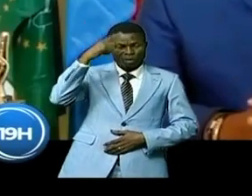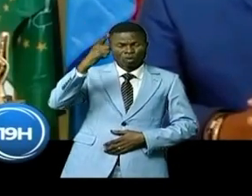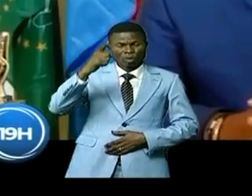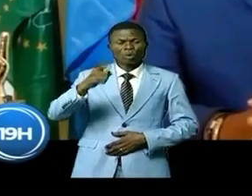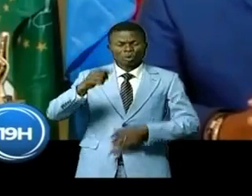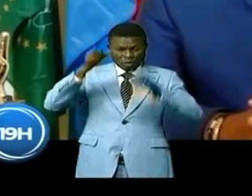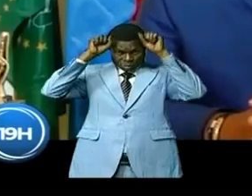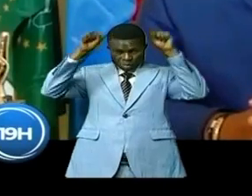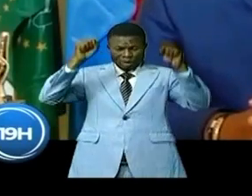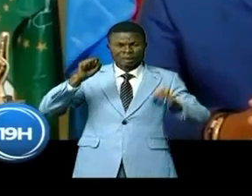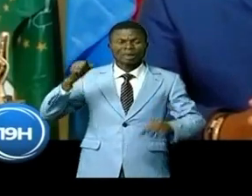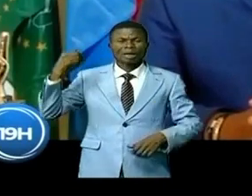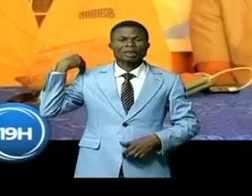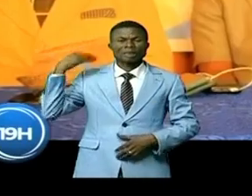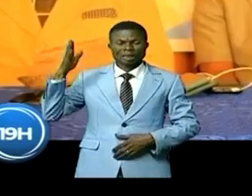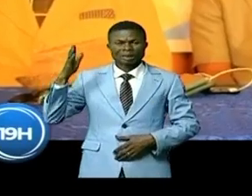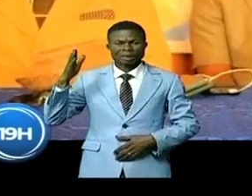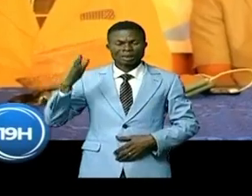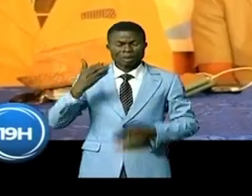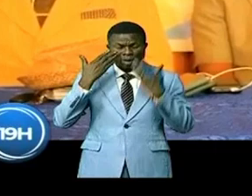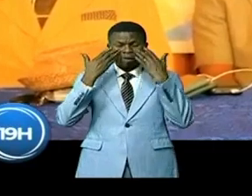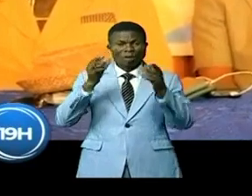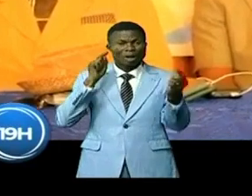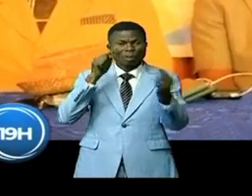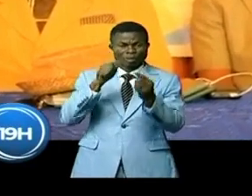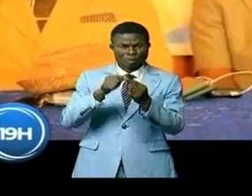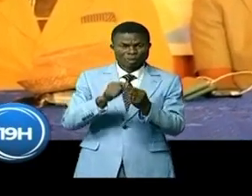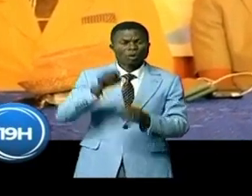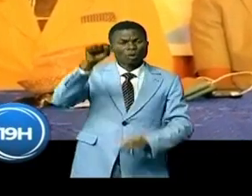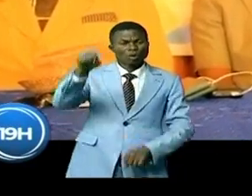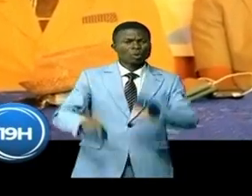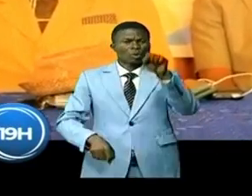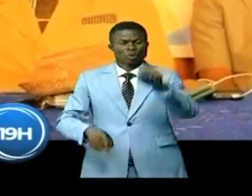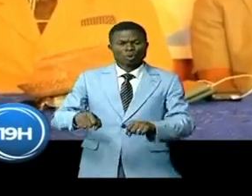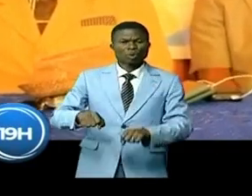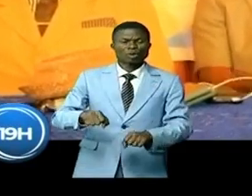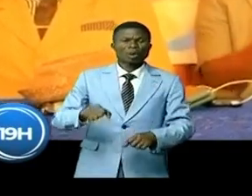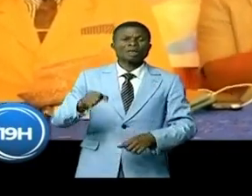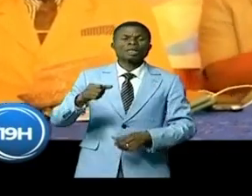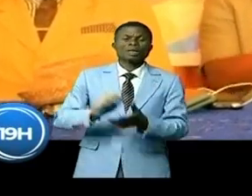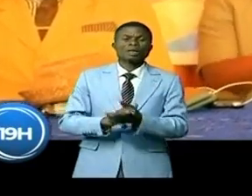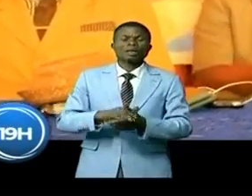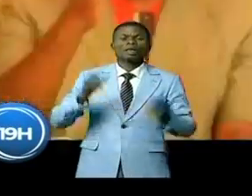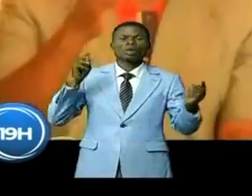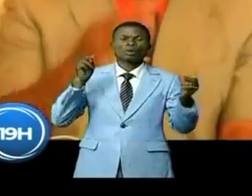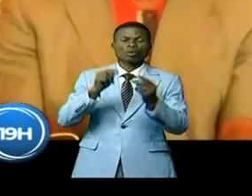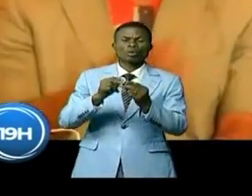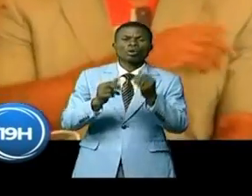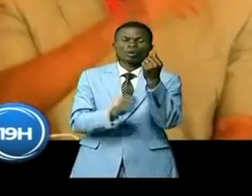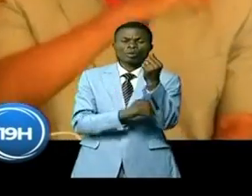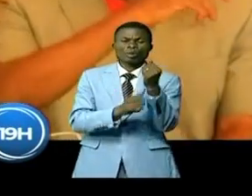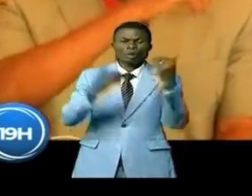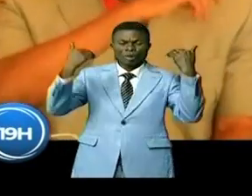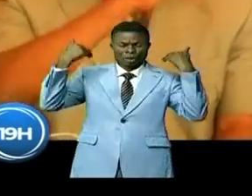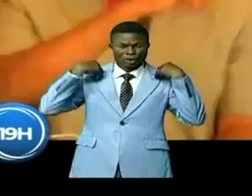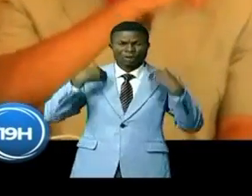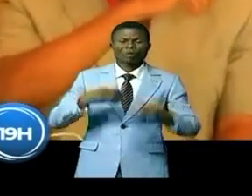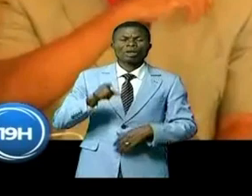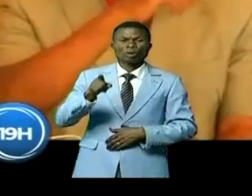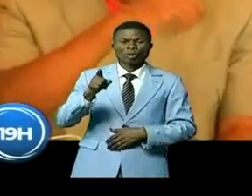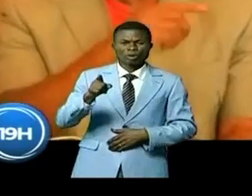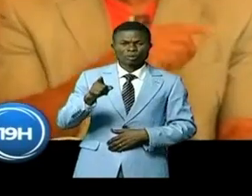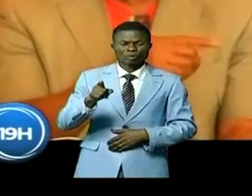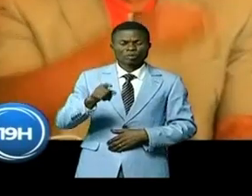l'État Félix-Antoine Tshisekedi Tshilombo. Voilà l'objectif du comeback de Guy Rogène Tseka auprès de son mentor Eugène Diomi Ndongala comme